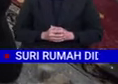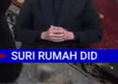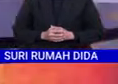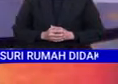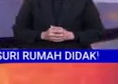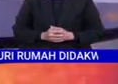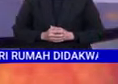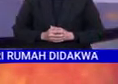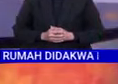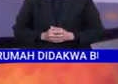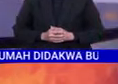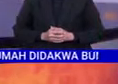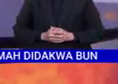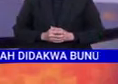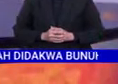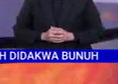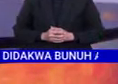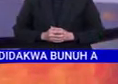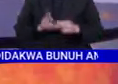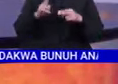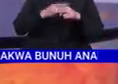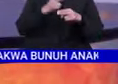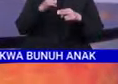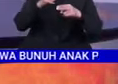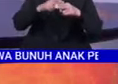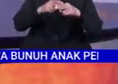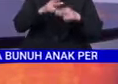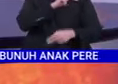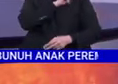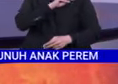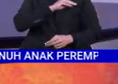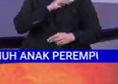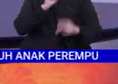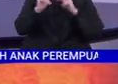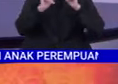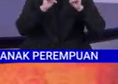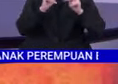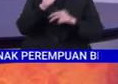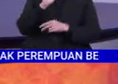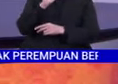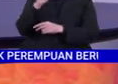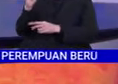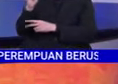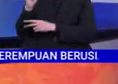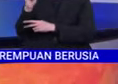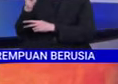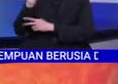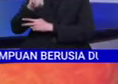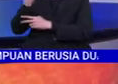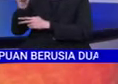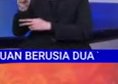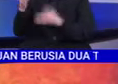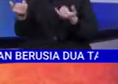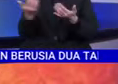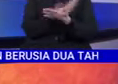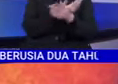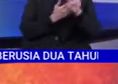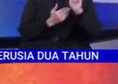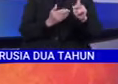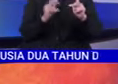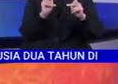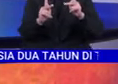hai hai Hai singkatan damai Kementerian komunikasi dan multimedia Malaysia kini dikenali sebagai com dan